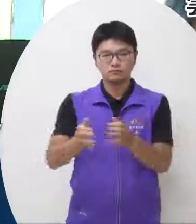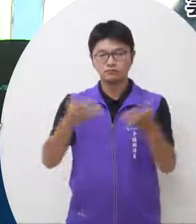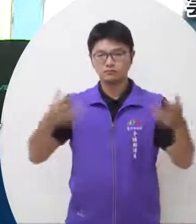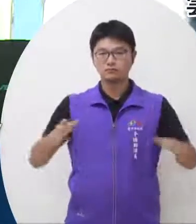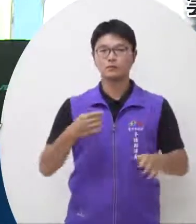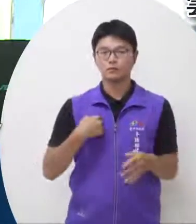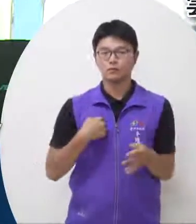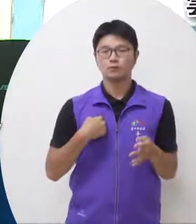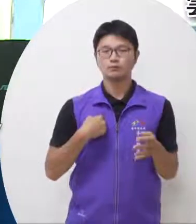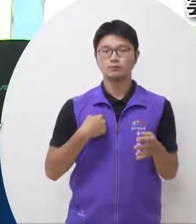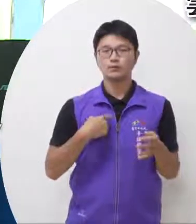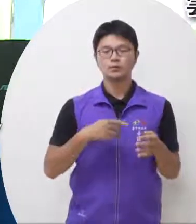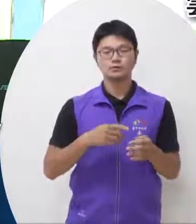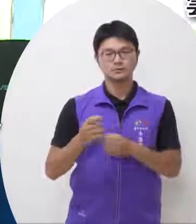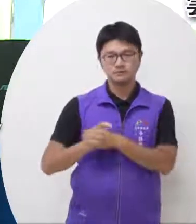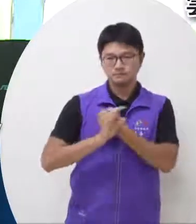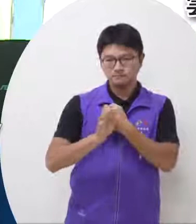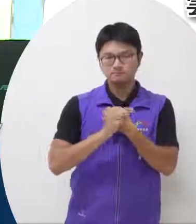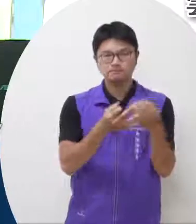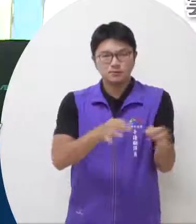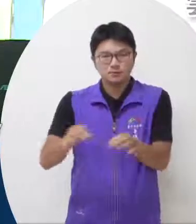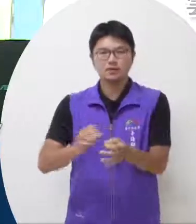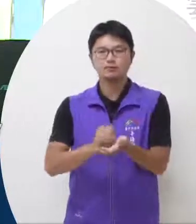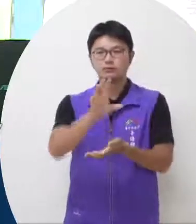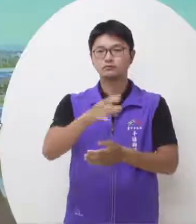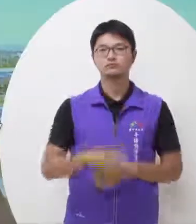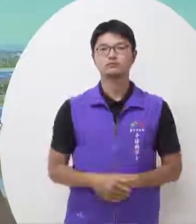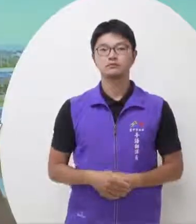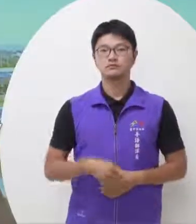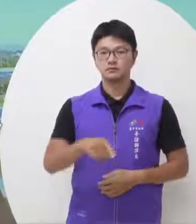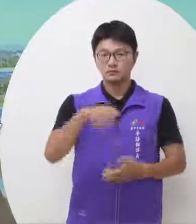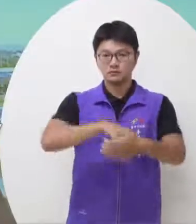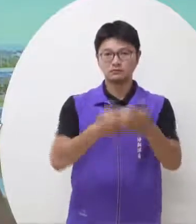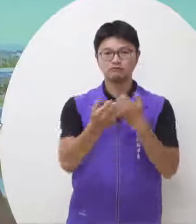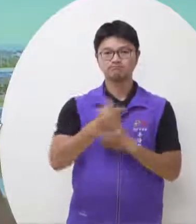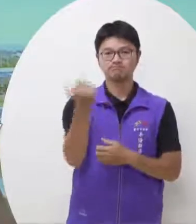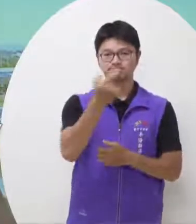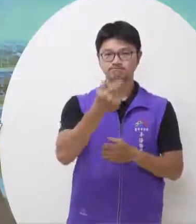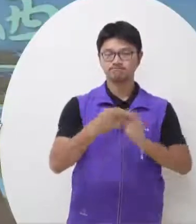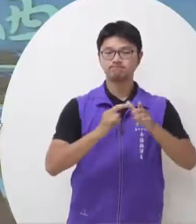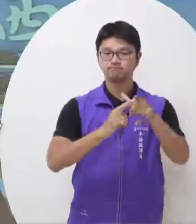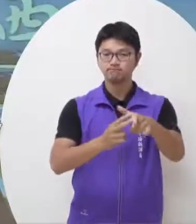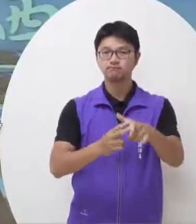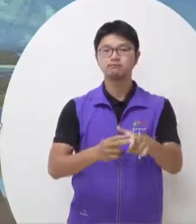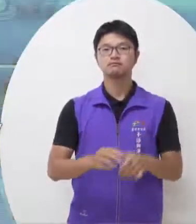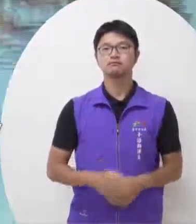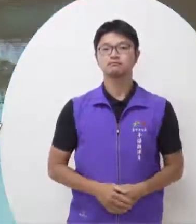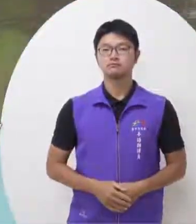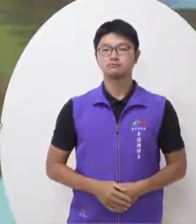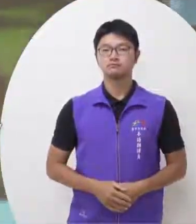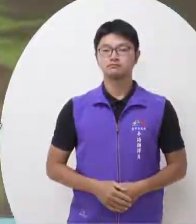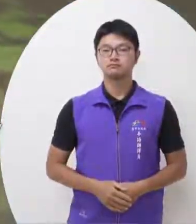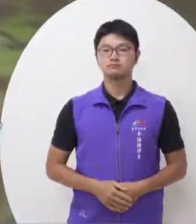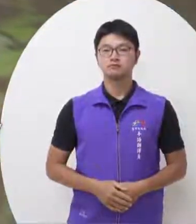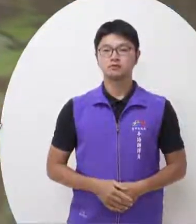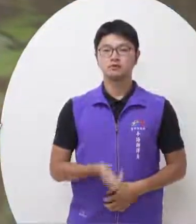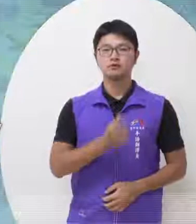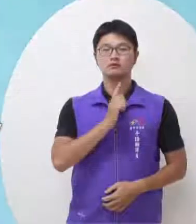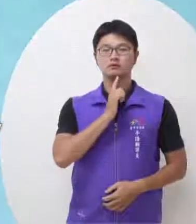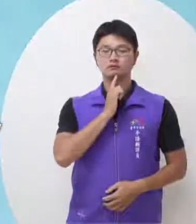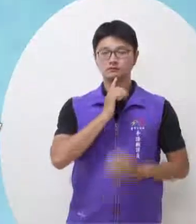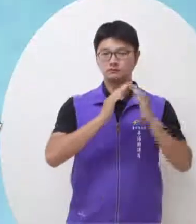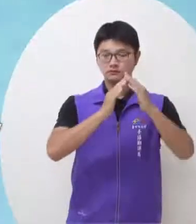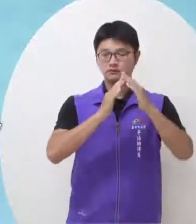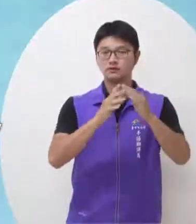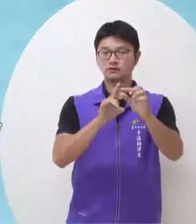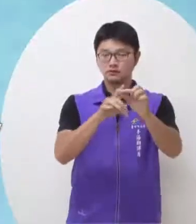浓缩啊。这份简报会分成6个面向啊来说明啊。那富士台中新好西屯，这